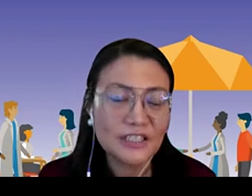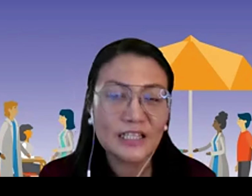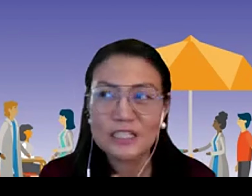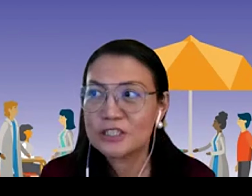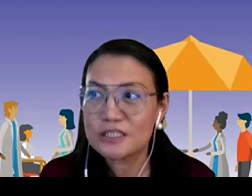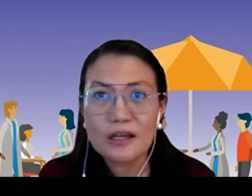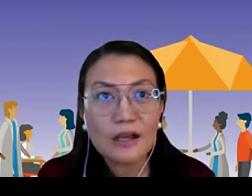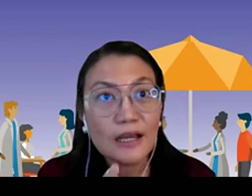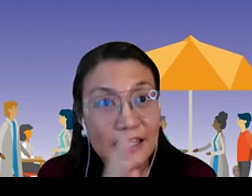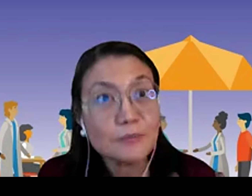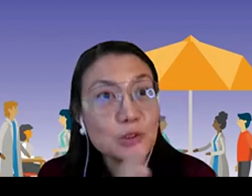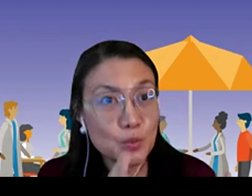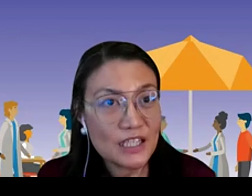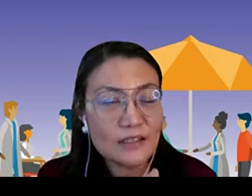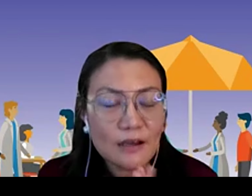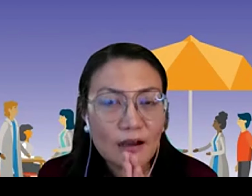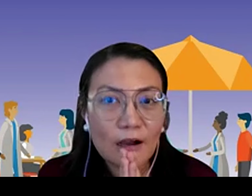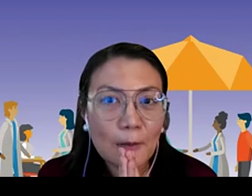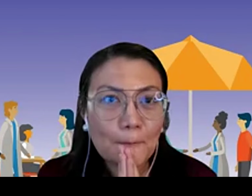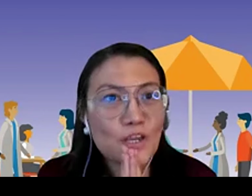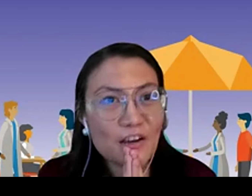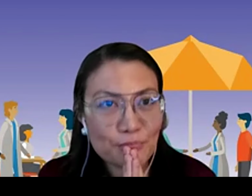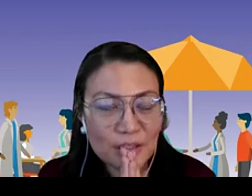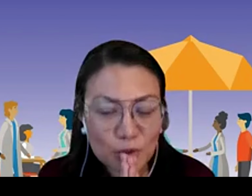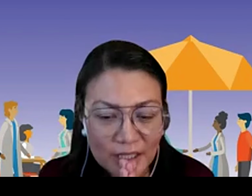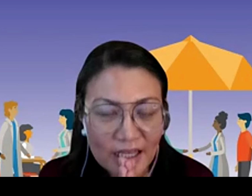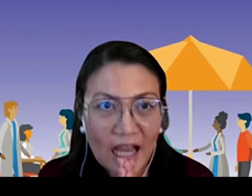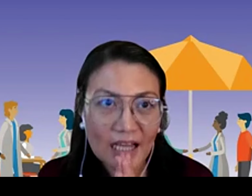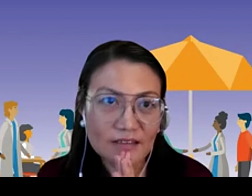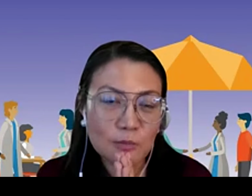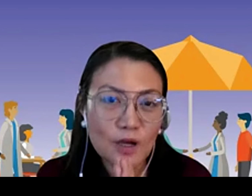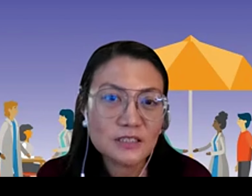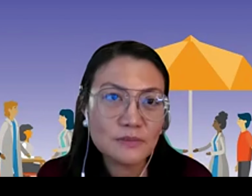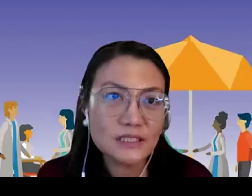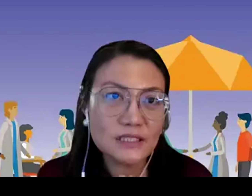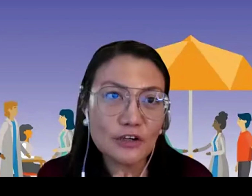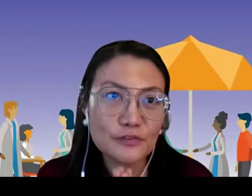Nous avons des sondages qui sont faits tous les 3, 5, voire 10 ans.